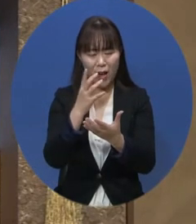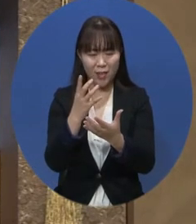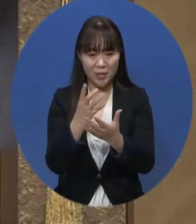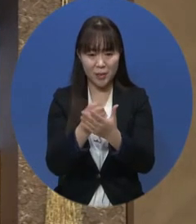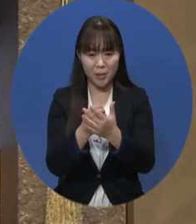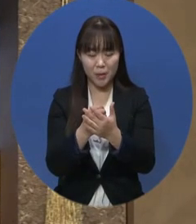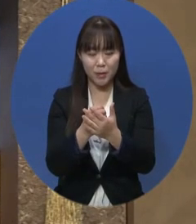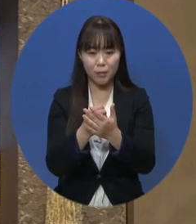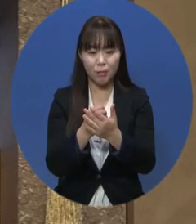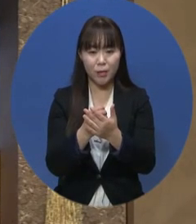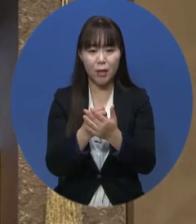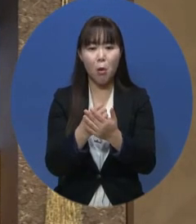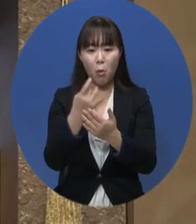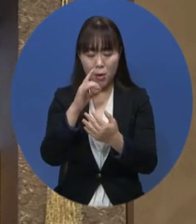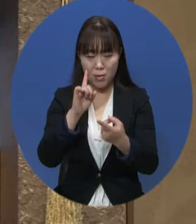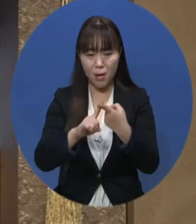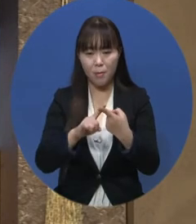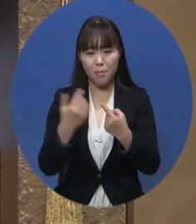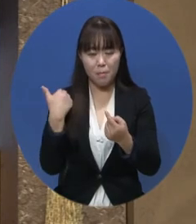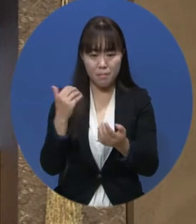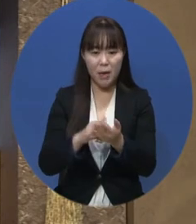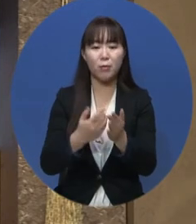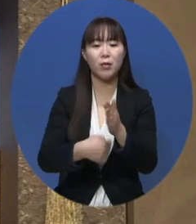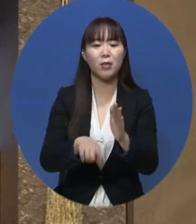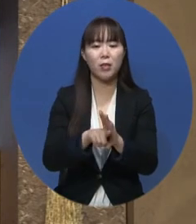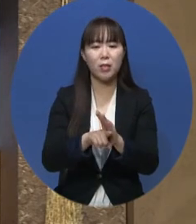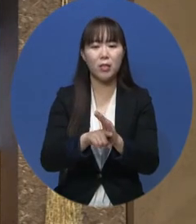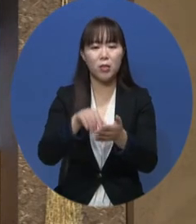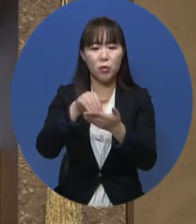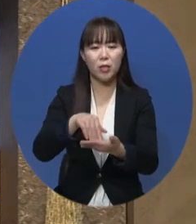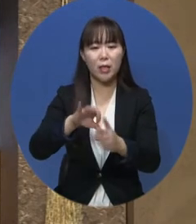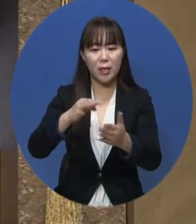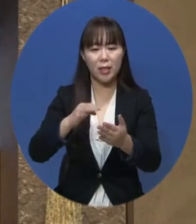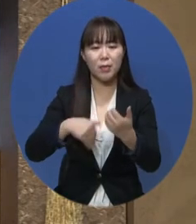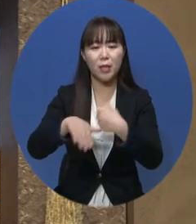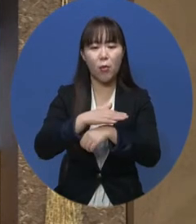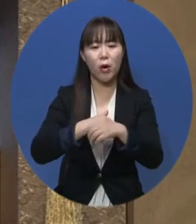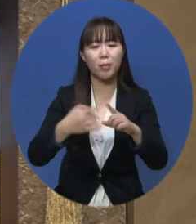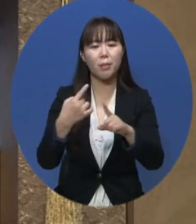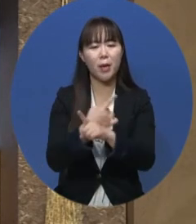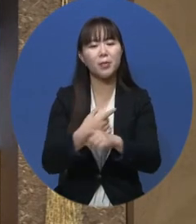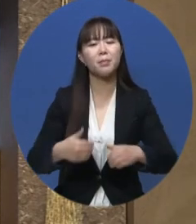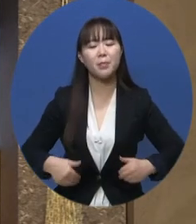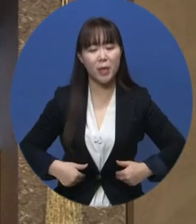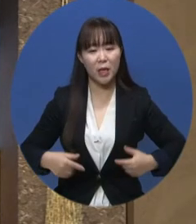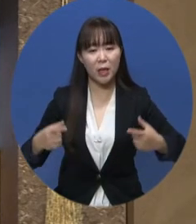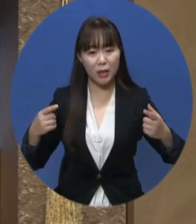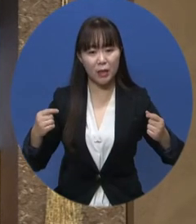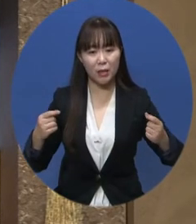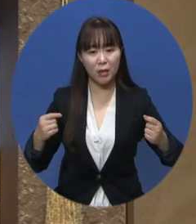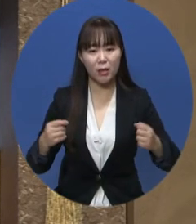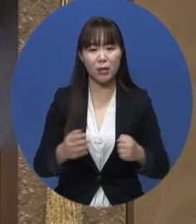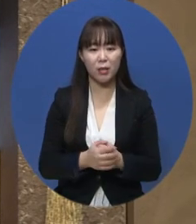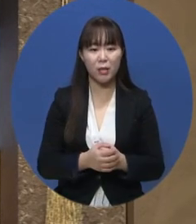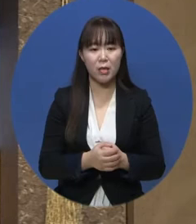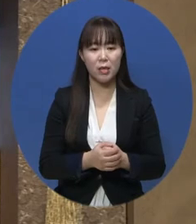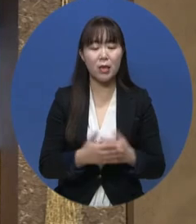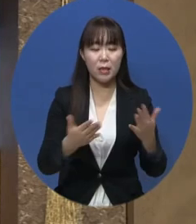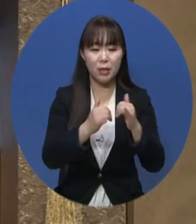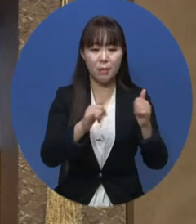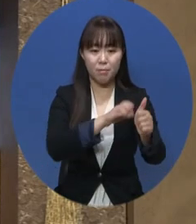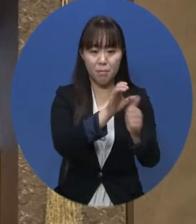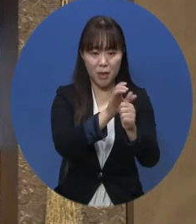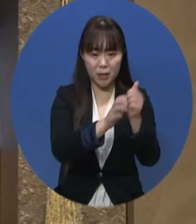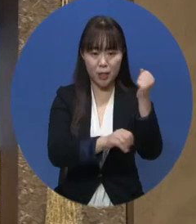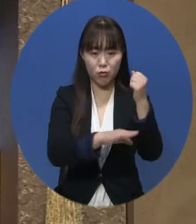이 최저임금의 구조는 고쳐줘야 되지 않겠나. 그 두 가지, 그러니까 인력 배치 기준의